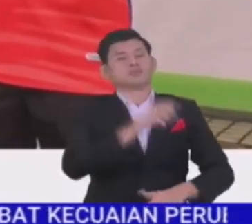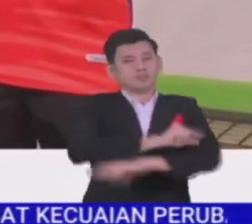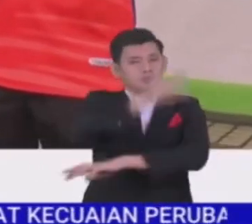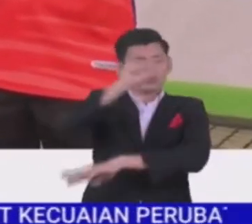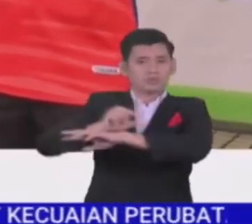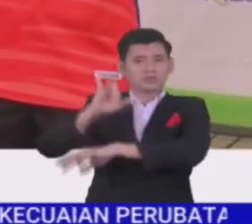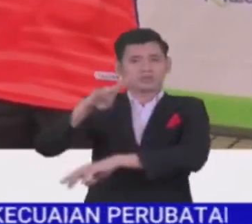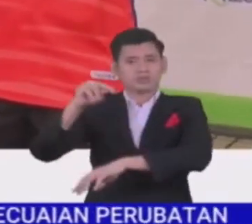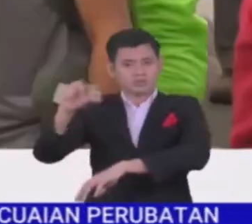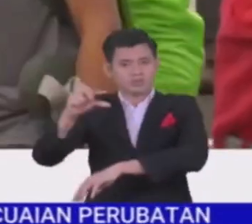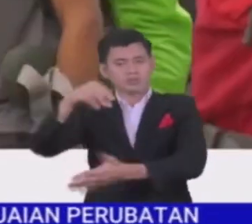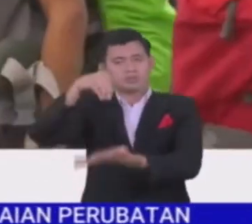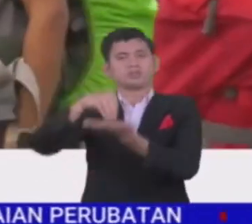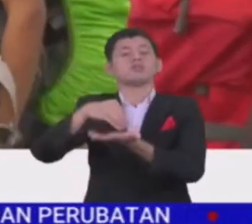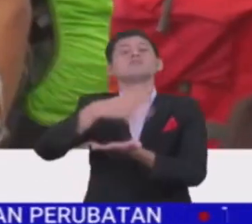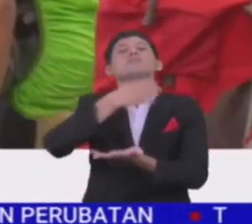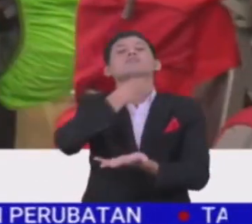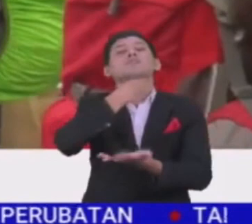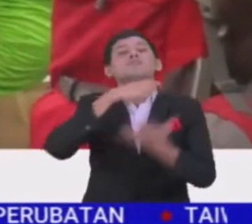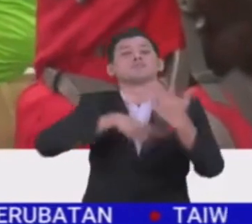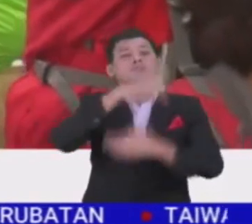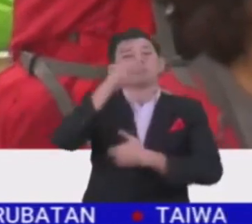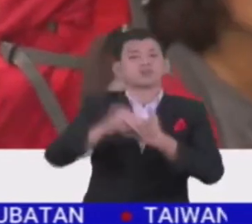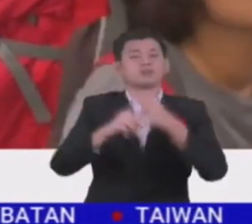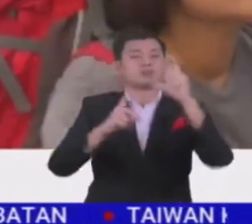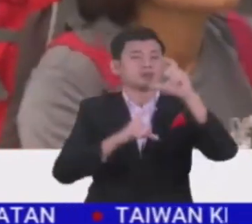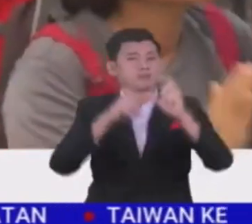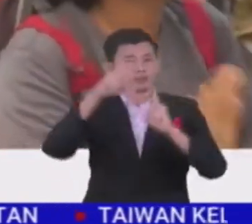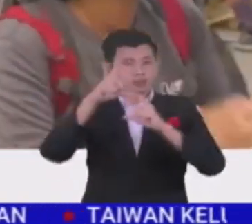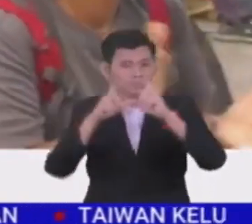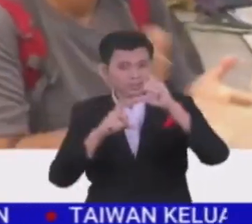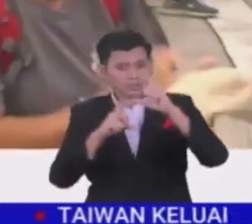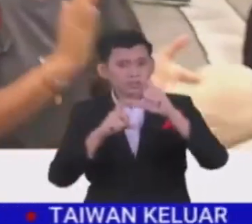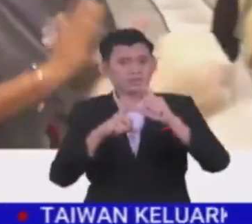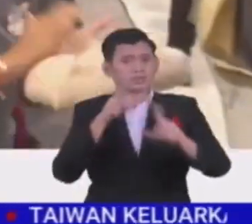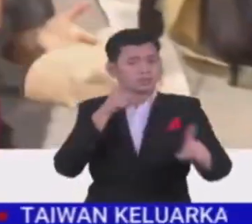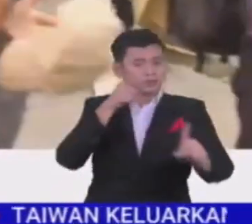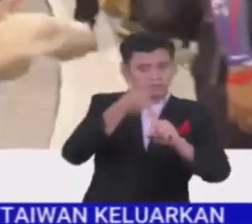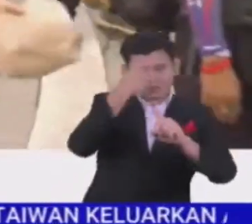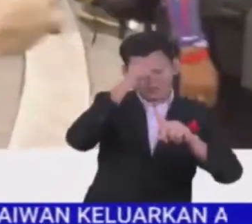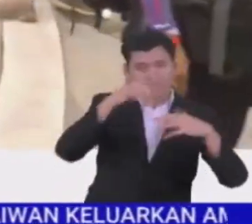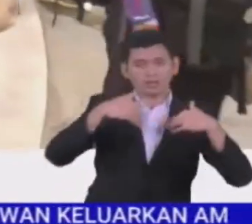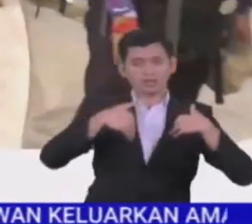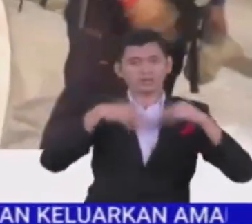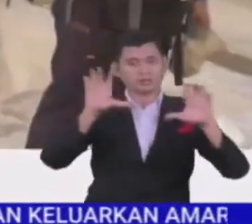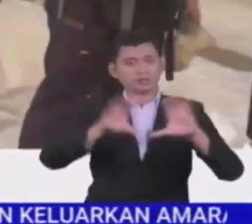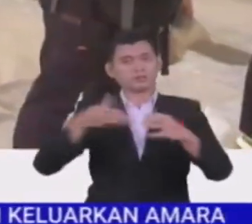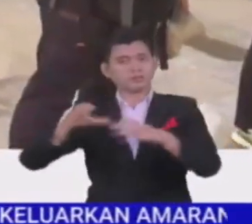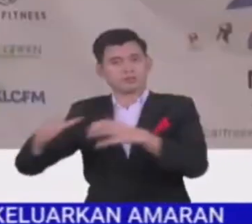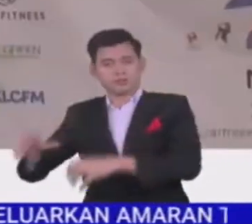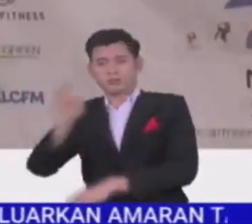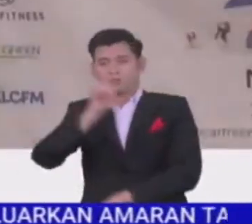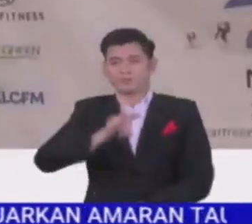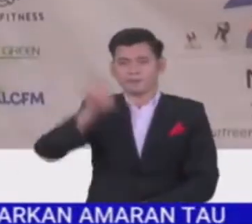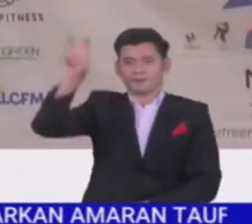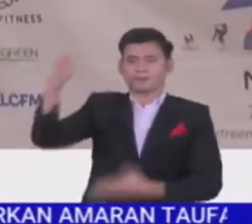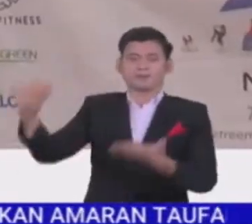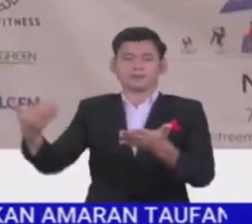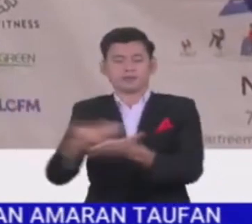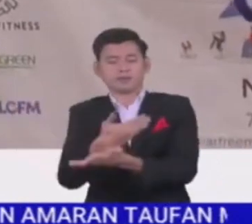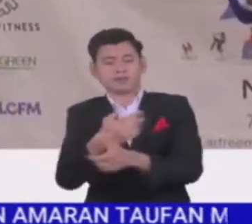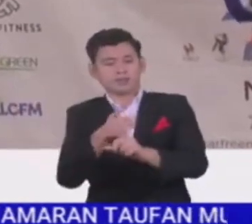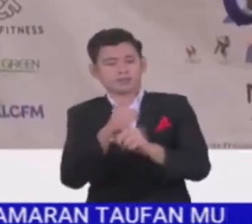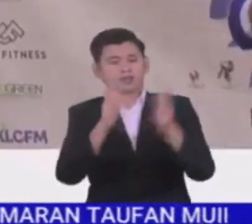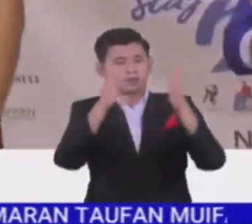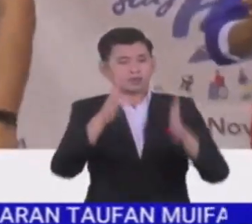Perak. Program anjuran Dewan Bandaraya Kuala Lumpur DBKL bertujuan mewujudkan kumpulan pendaki baru terdiri daripada belia